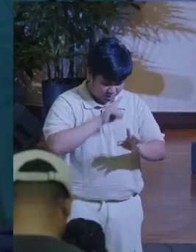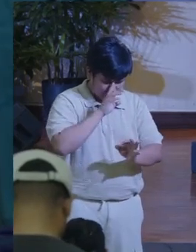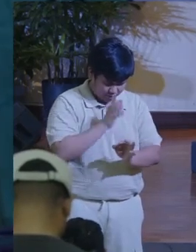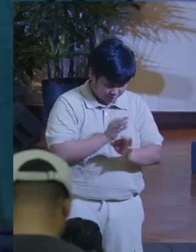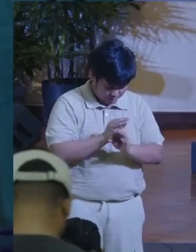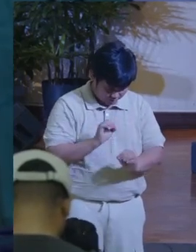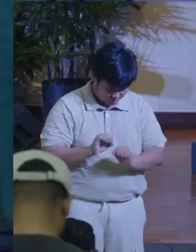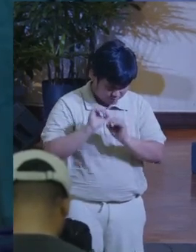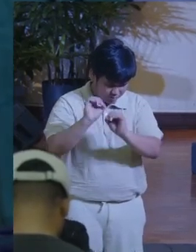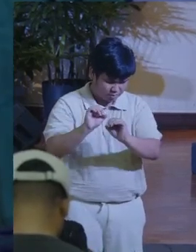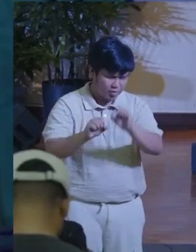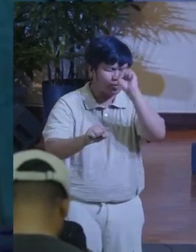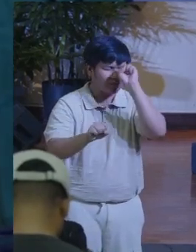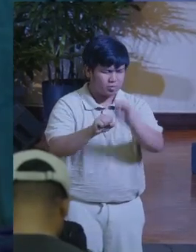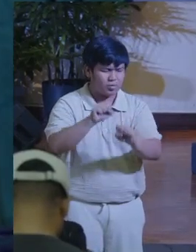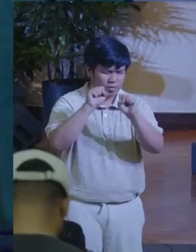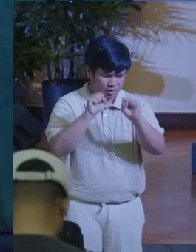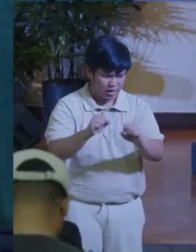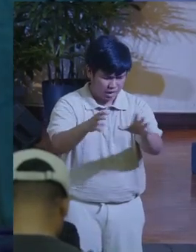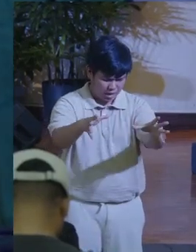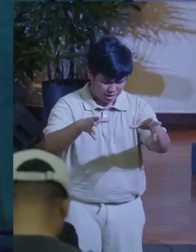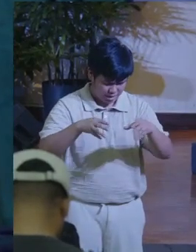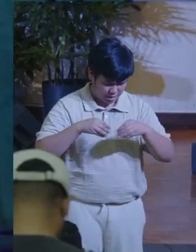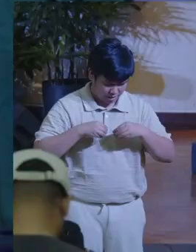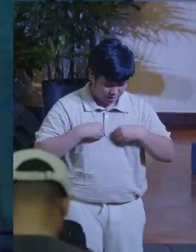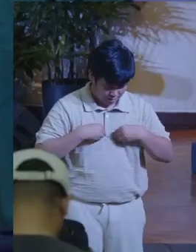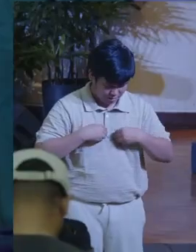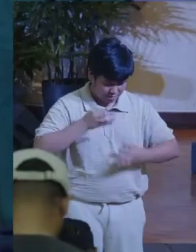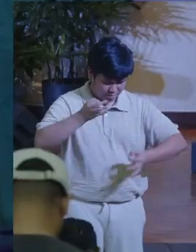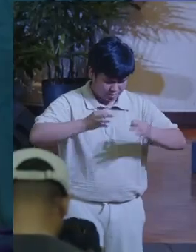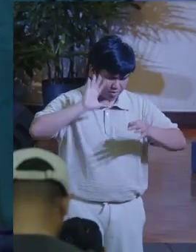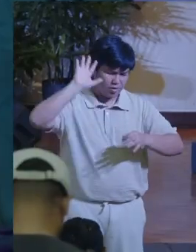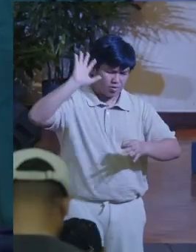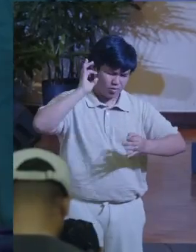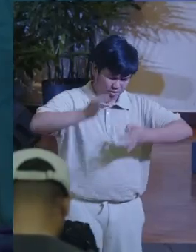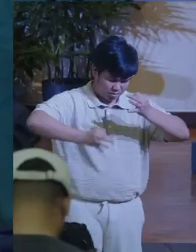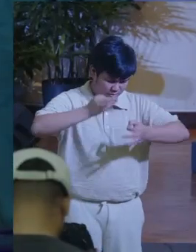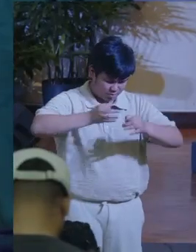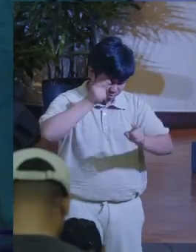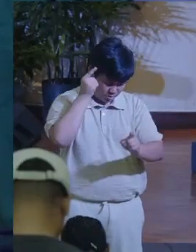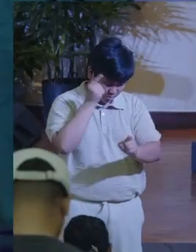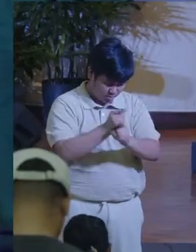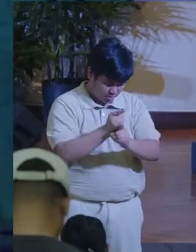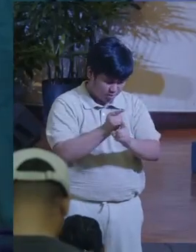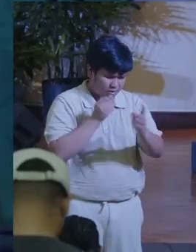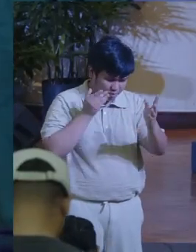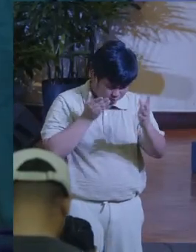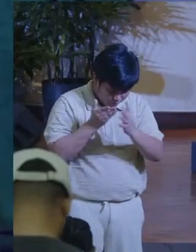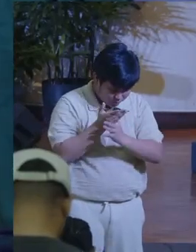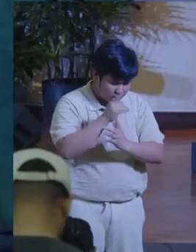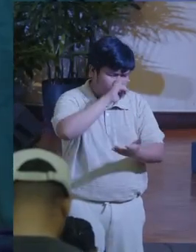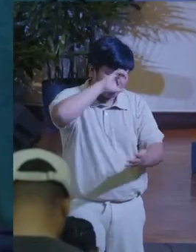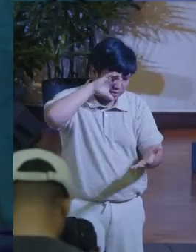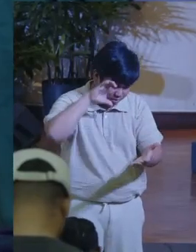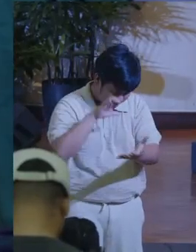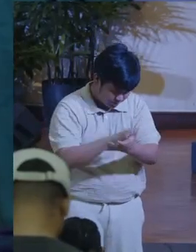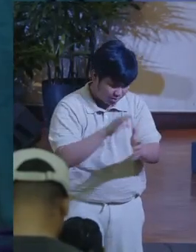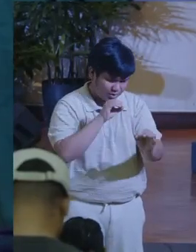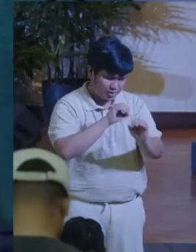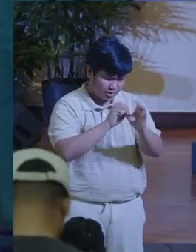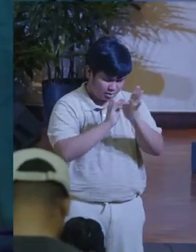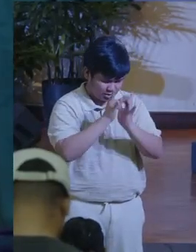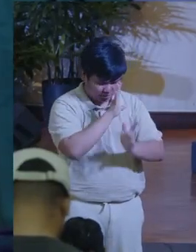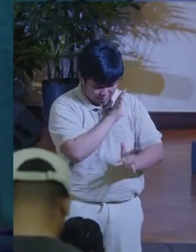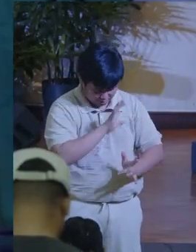para kanilang matanggap ang pagiging matuwid sa inyong harapan sa pamamagitan ng kanilang pananalig kay